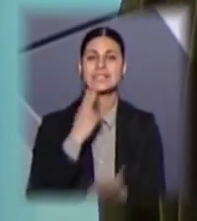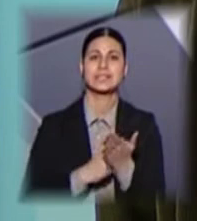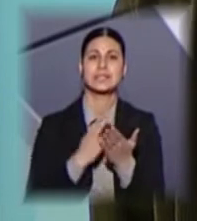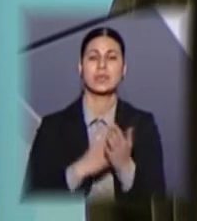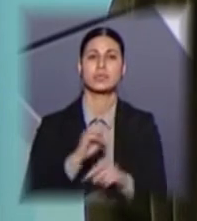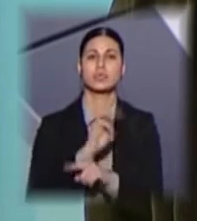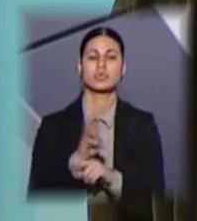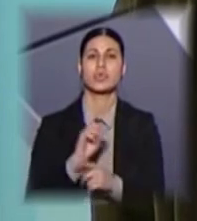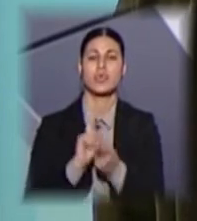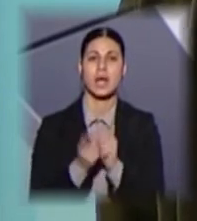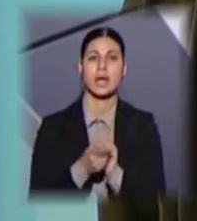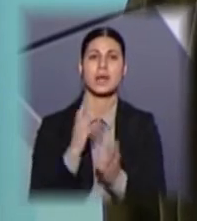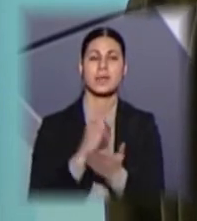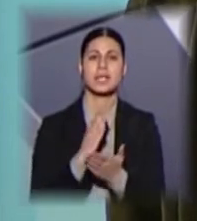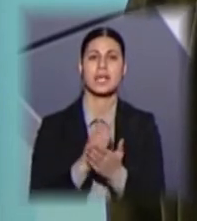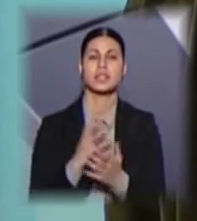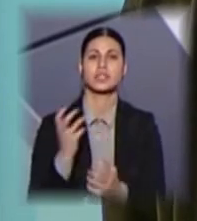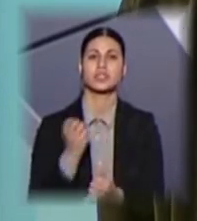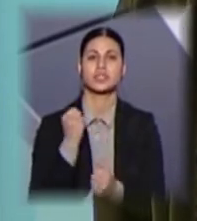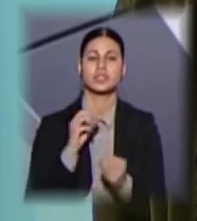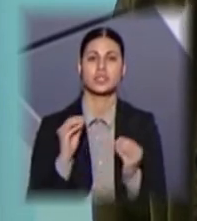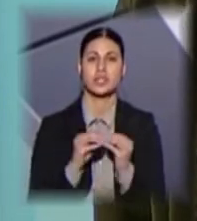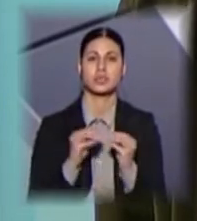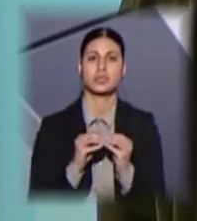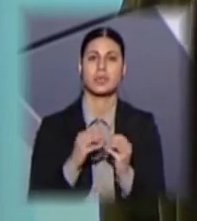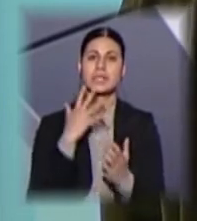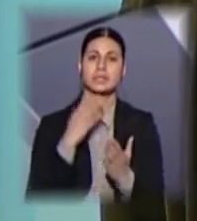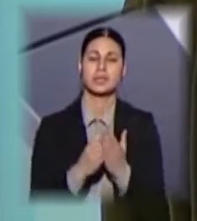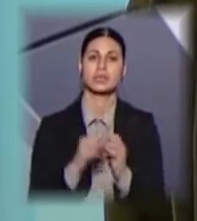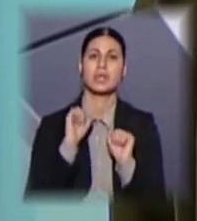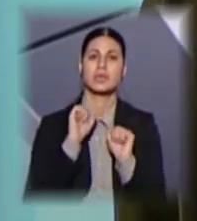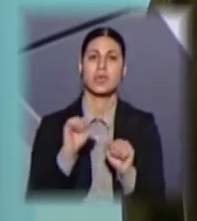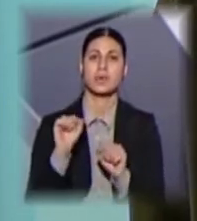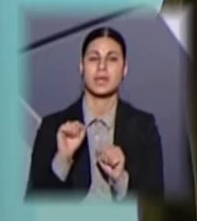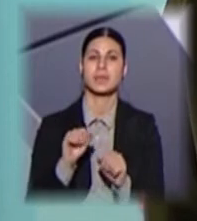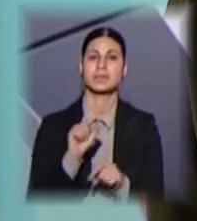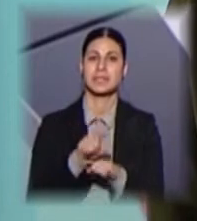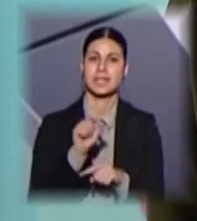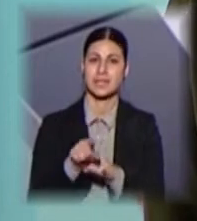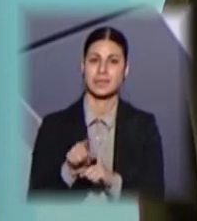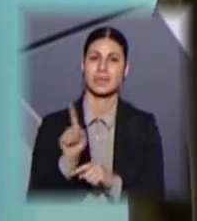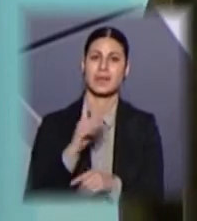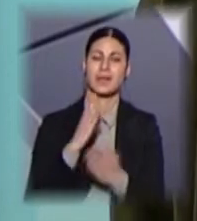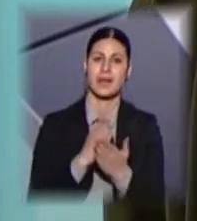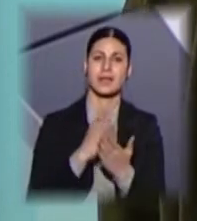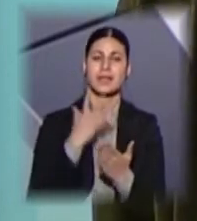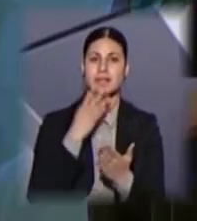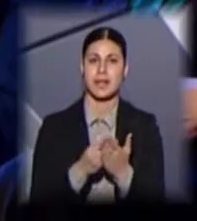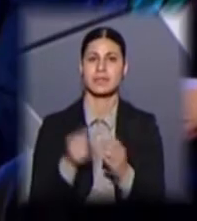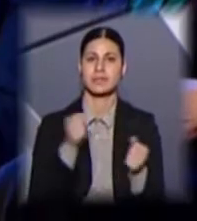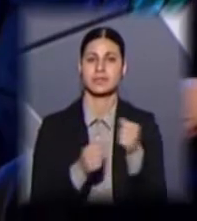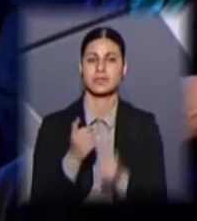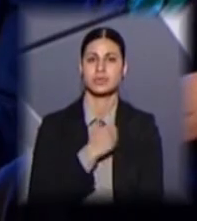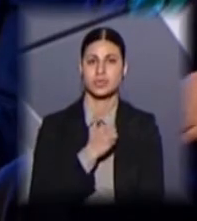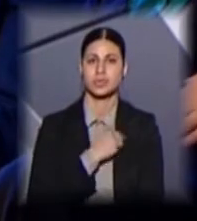არის ბიუროკრატიის შენარჩუნებას ერთი მხრივ საკუთარი მომხრეების დასაქმება, მისი ინტერესია, ვთქვათ, პოლიტიკური დივიდენდების მიღება და